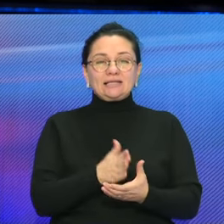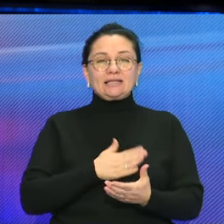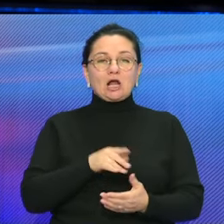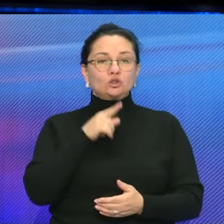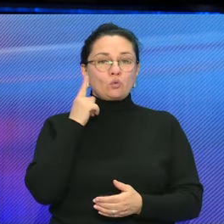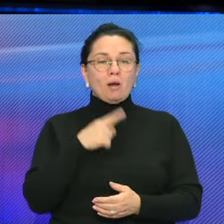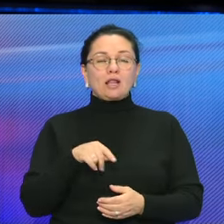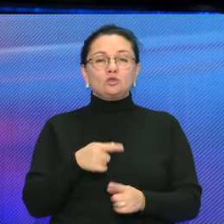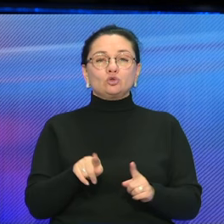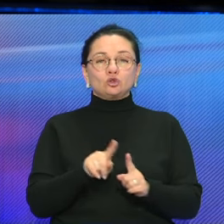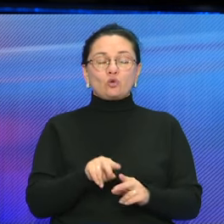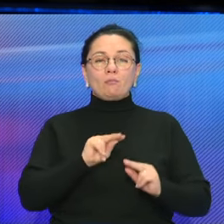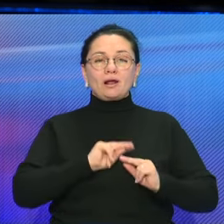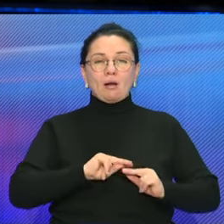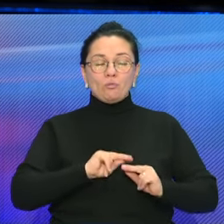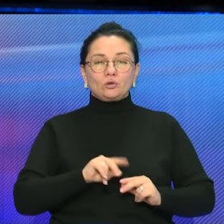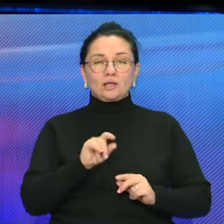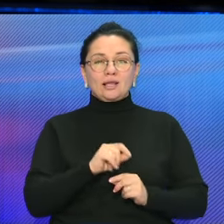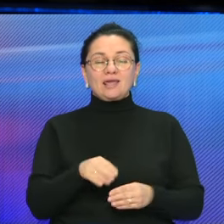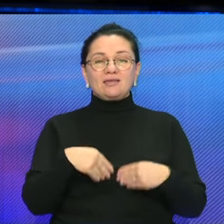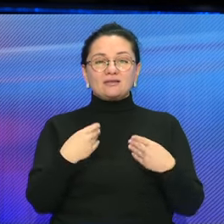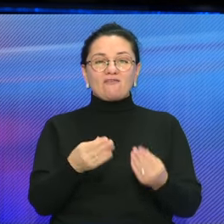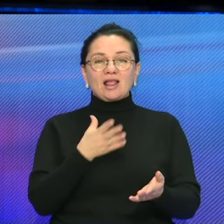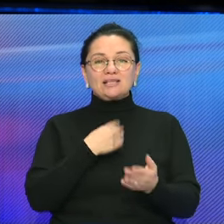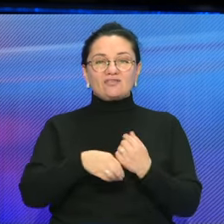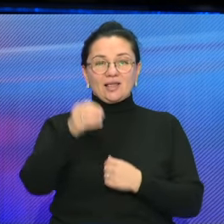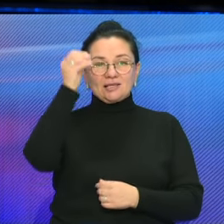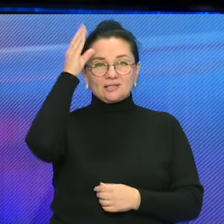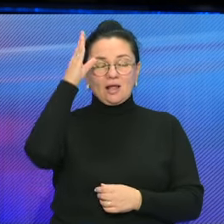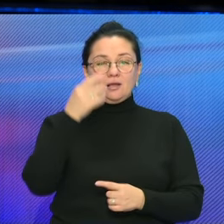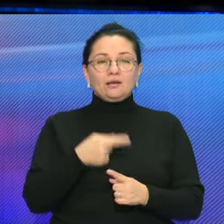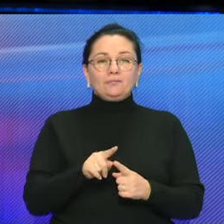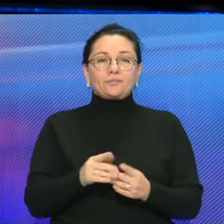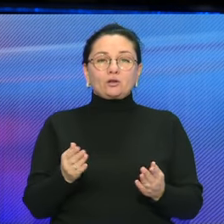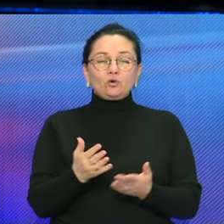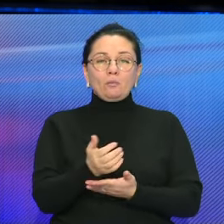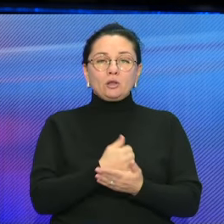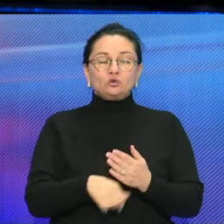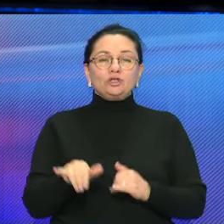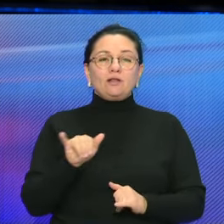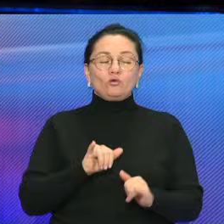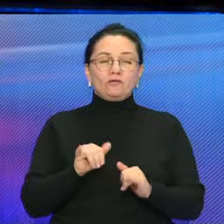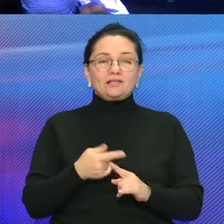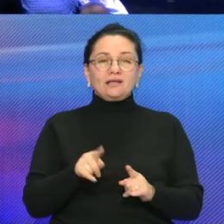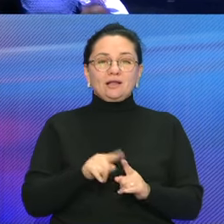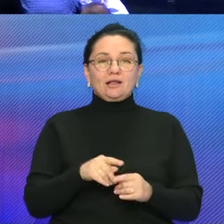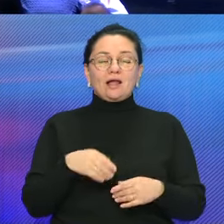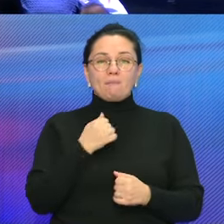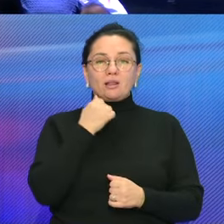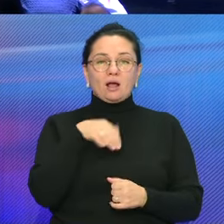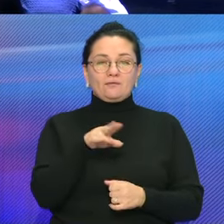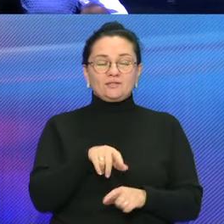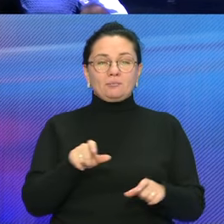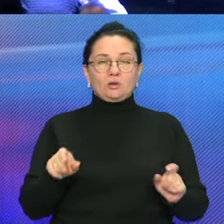она работала, отдавала свои знания, которые уже получила в учебных заведениях, на благо нашей Родины. Сустрэча